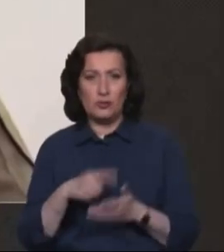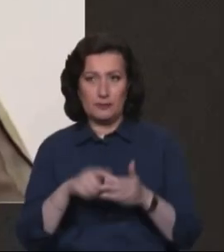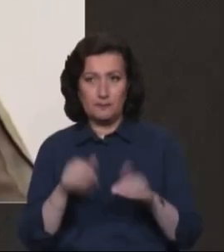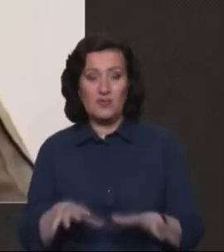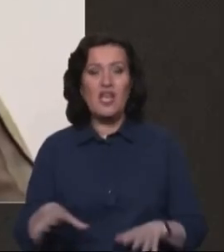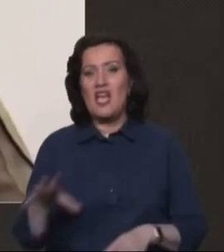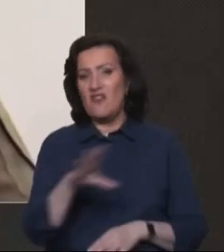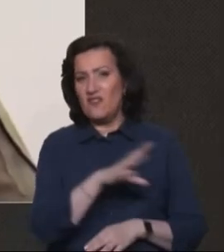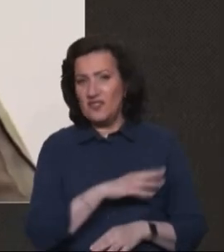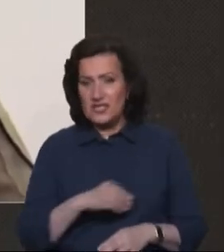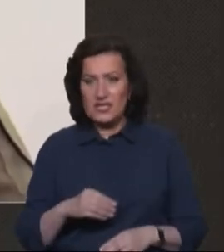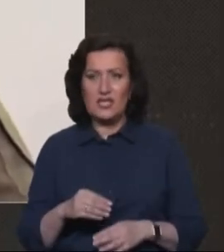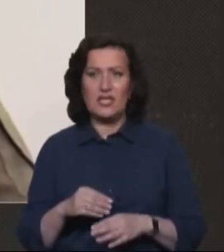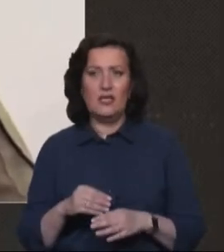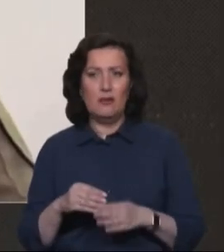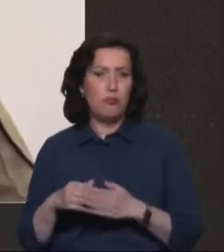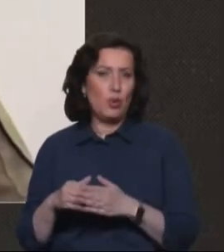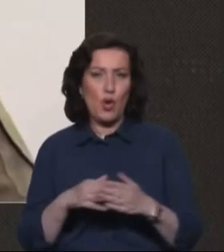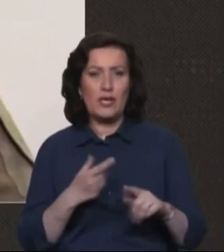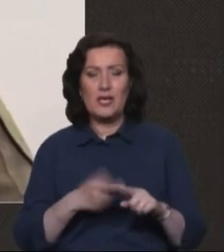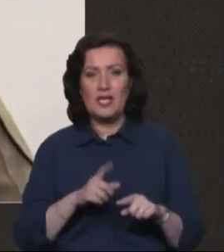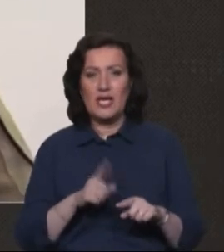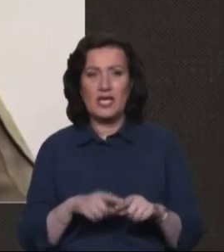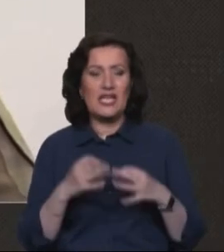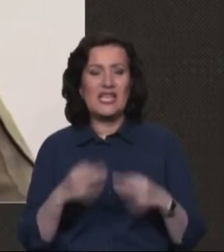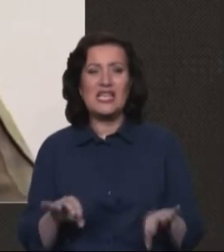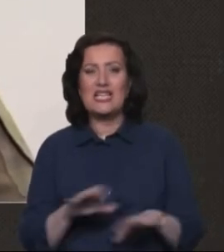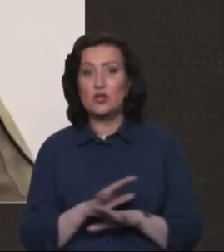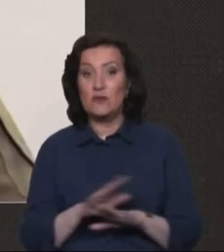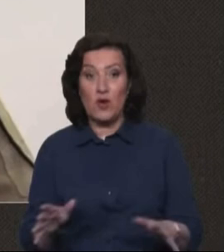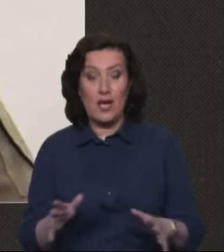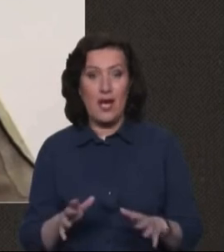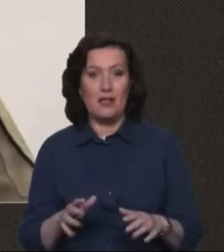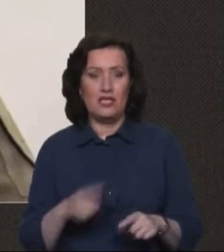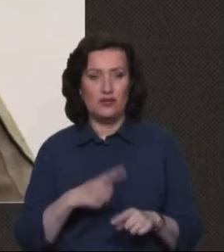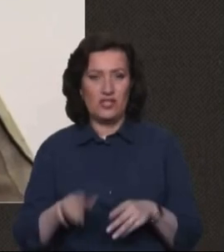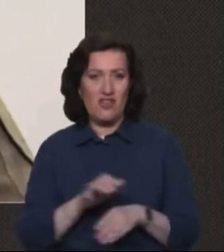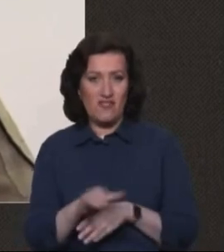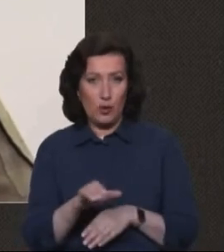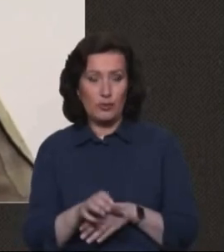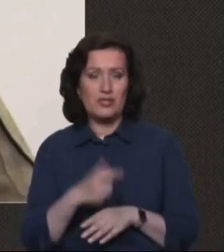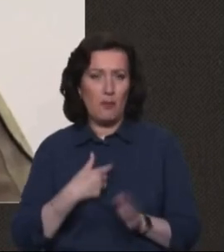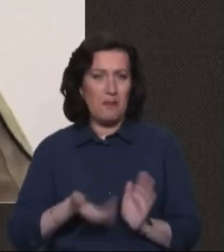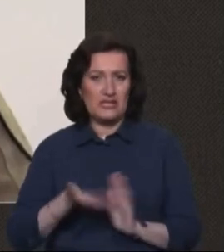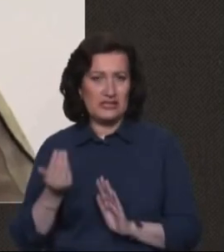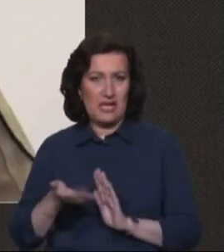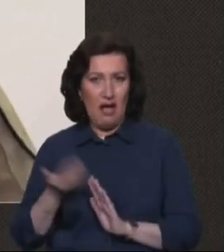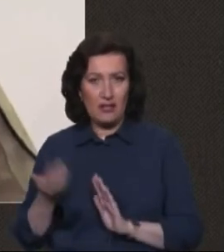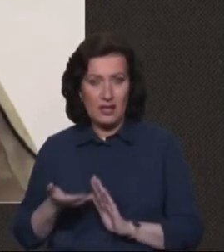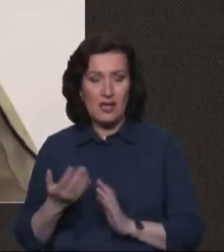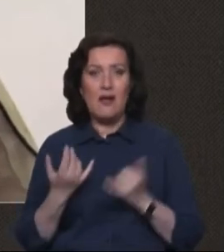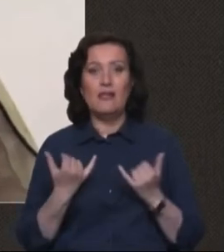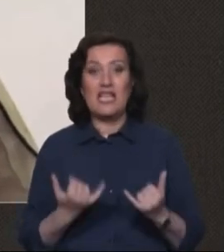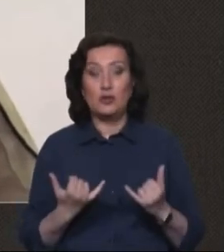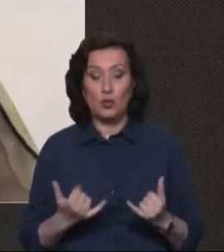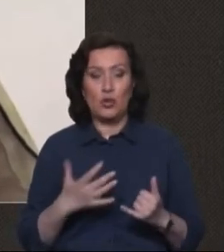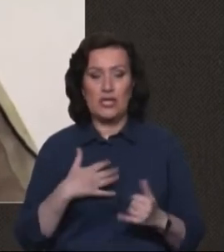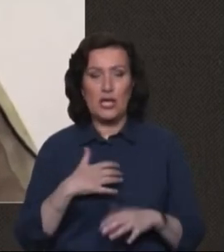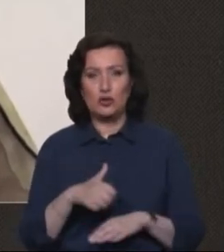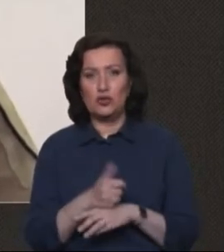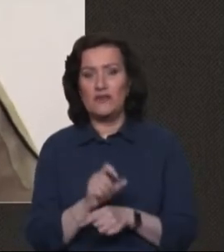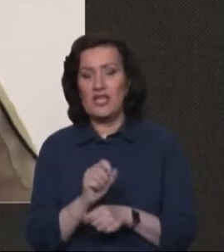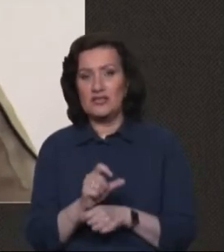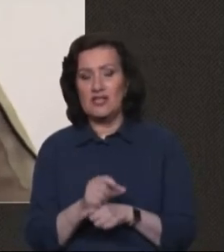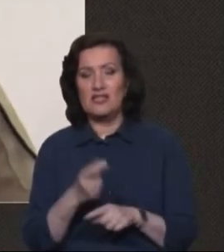всі максимально блокери які не дозволяли швидке виробництво Ми зняли і на сьогодні наше